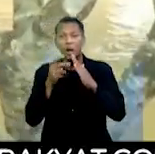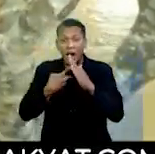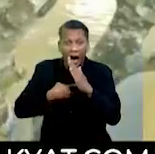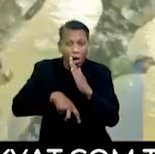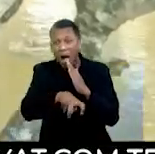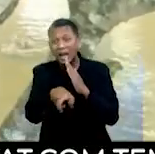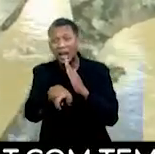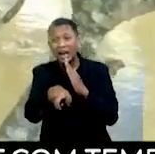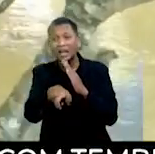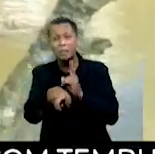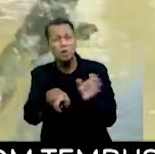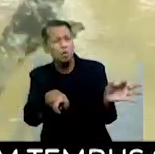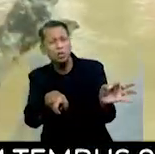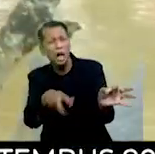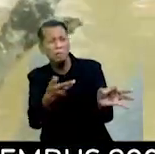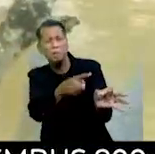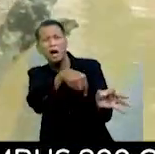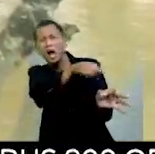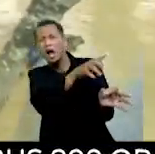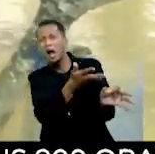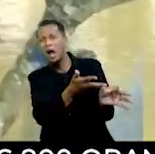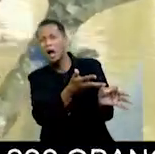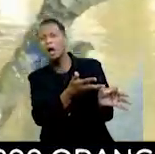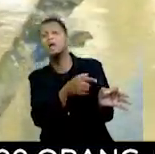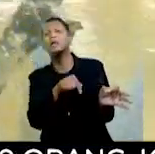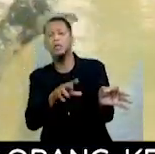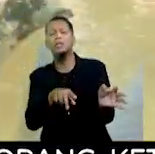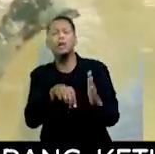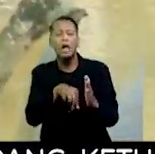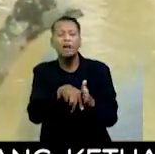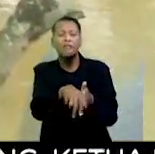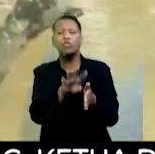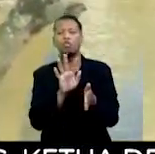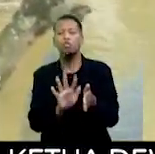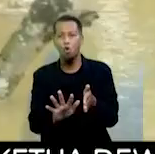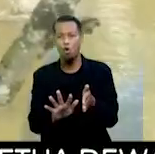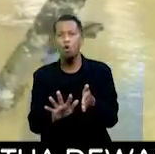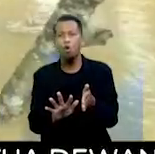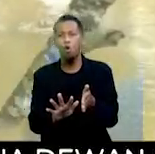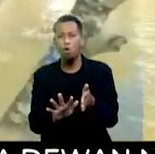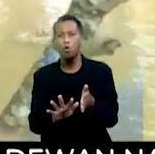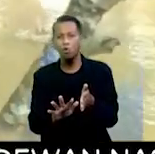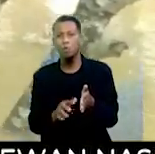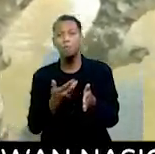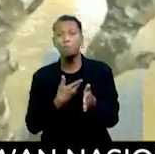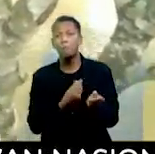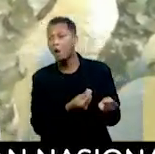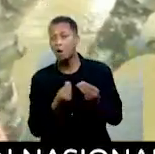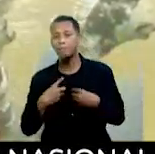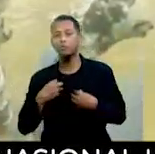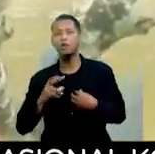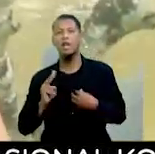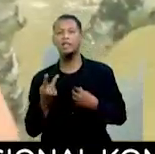kota Ngawi Banyuwangi Heroes basah pakai ini maka gantilah dipaksa pulang dari